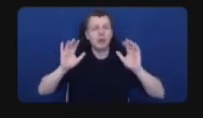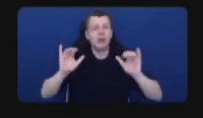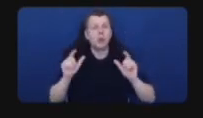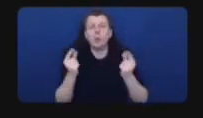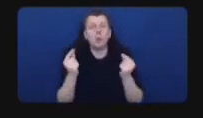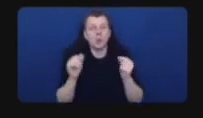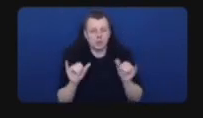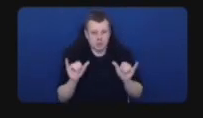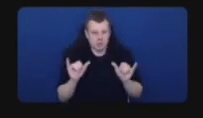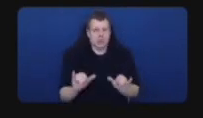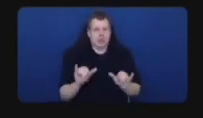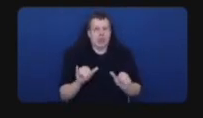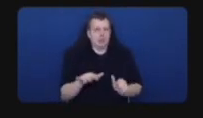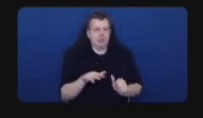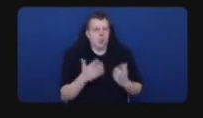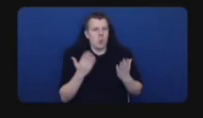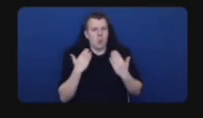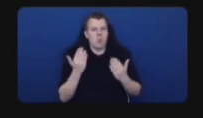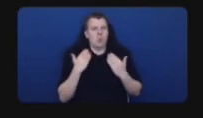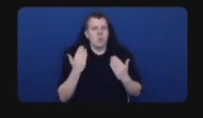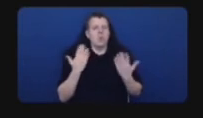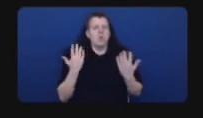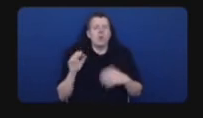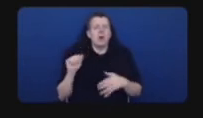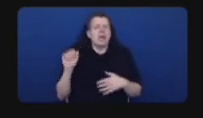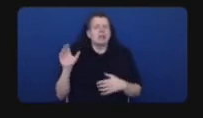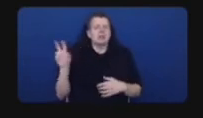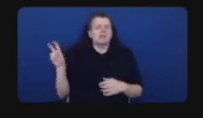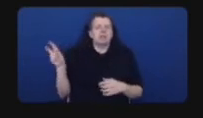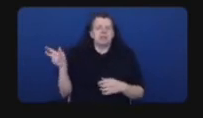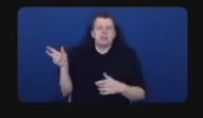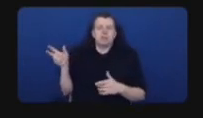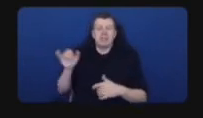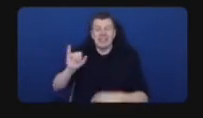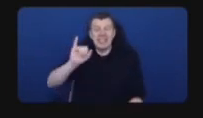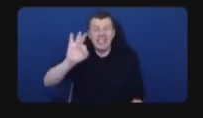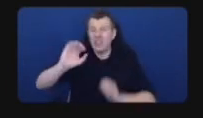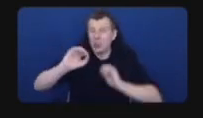如果说天气气温很高的话呢，你们是要尽量是要避暑。